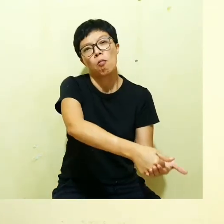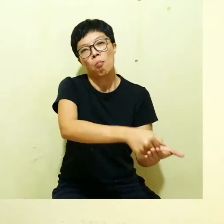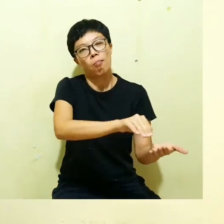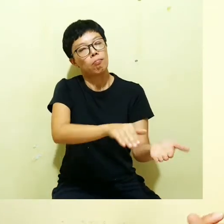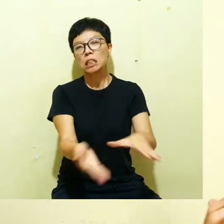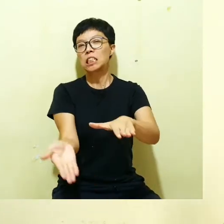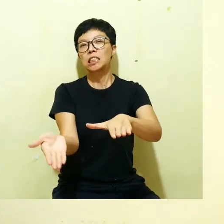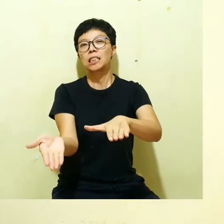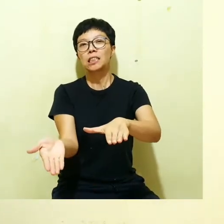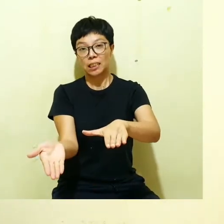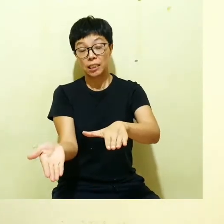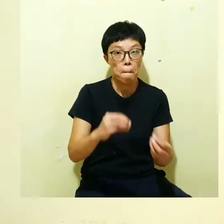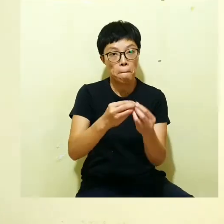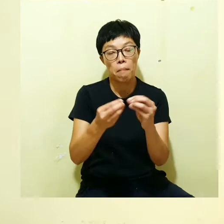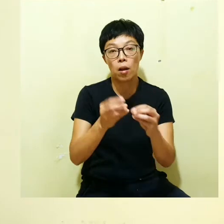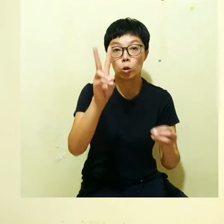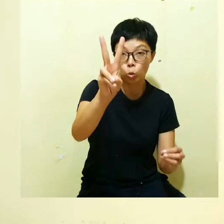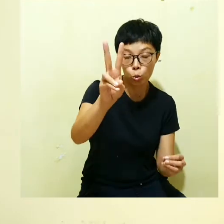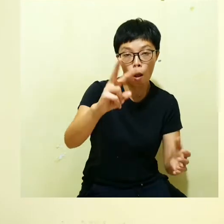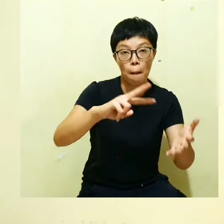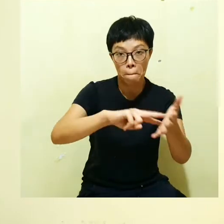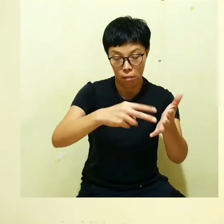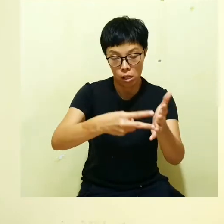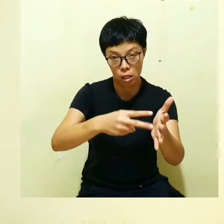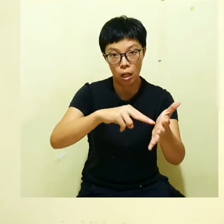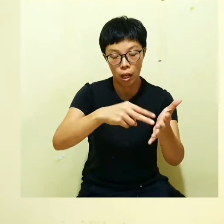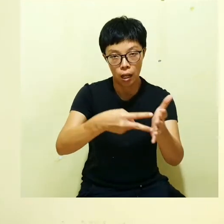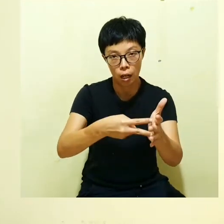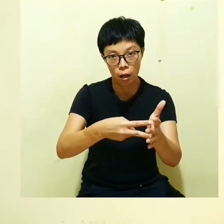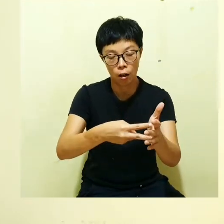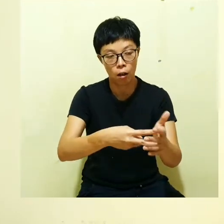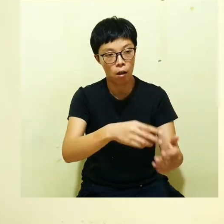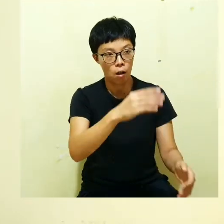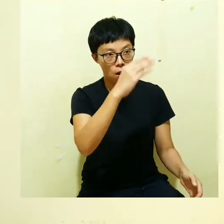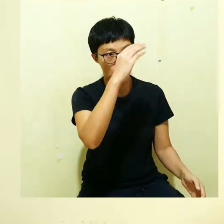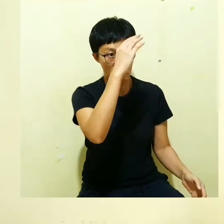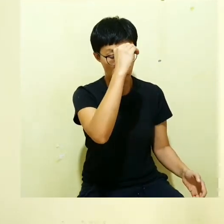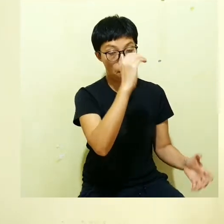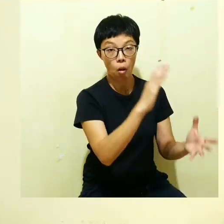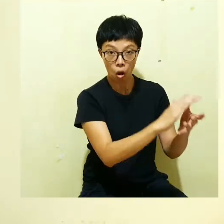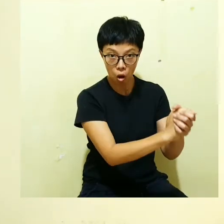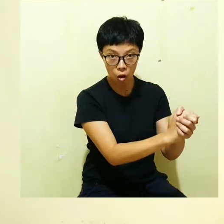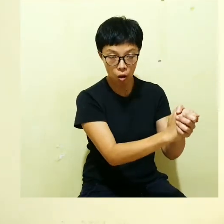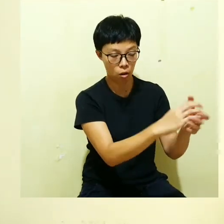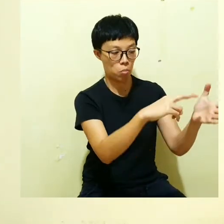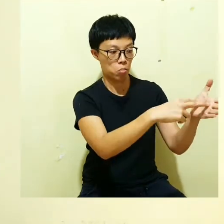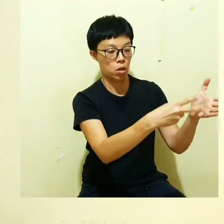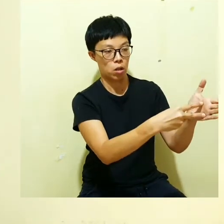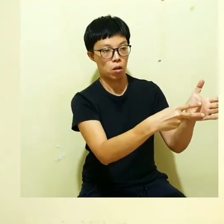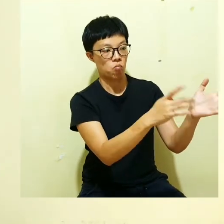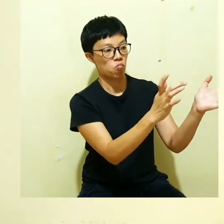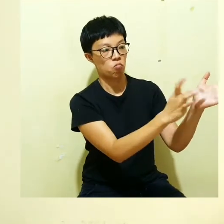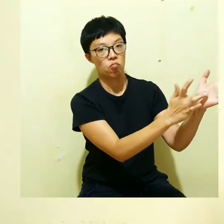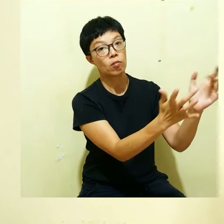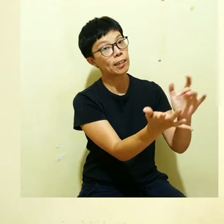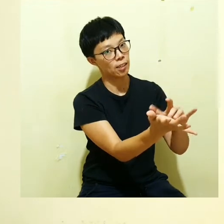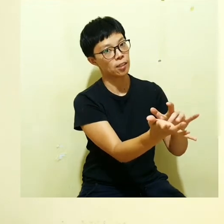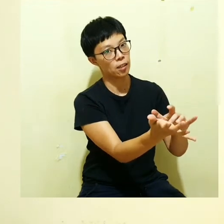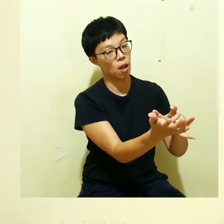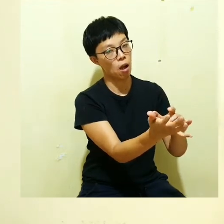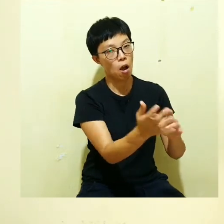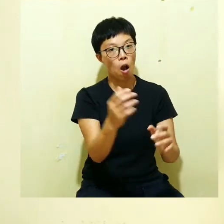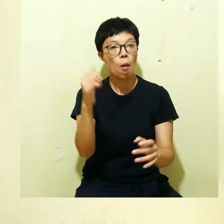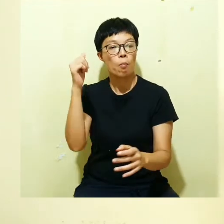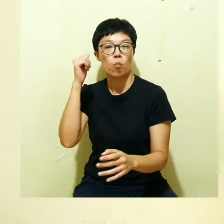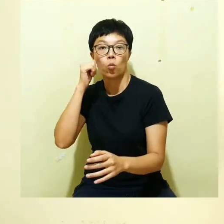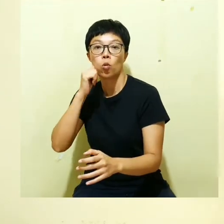反而是更漂亮的。在另外一个属灵上的意义，其实就是预表